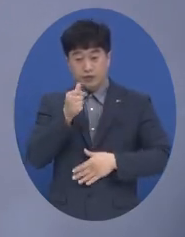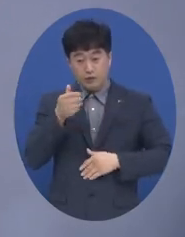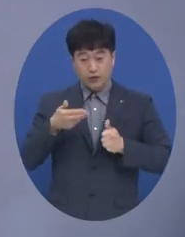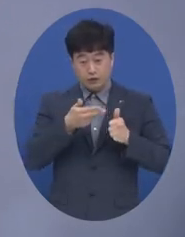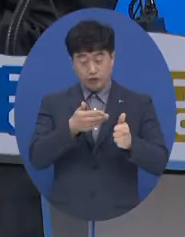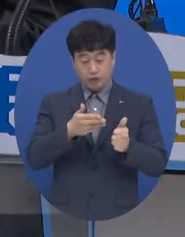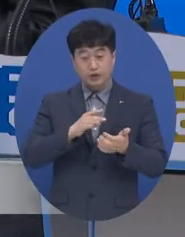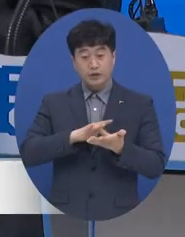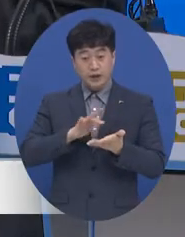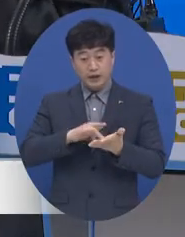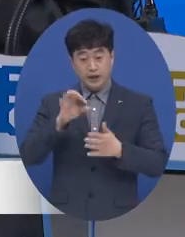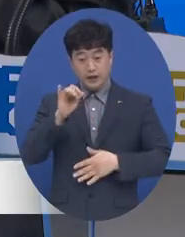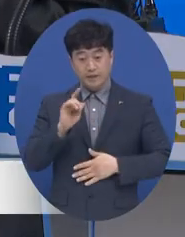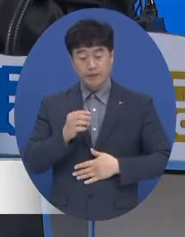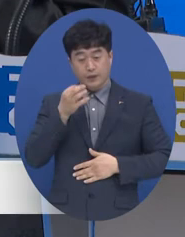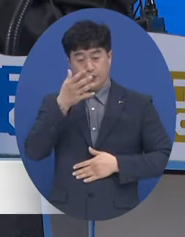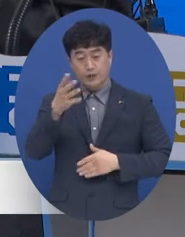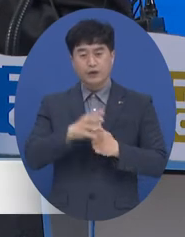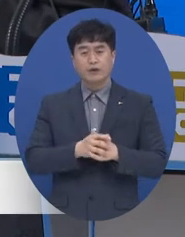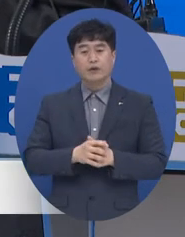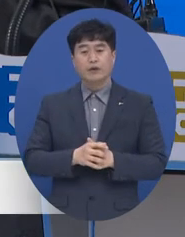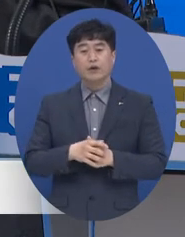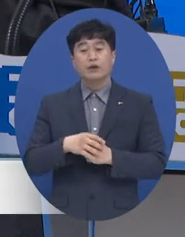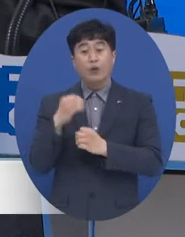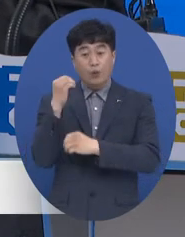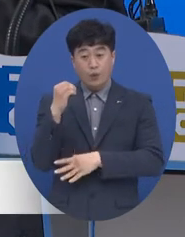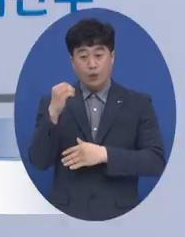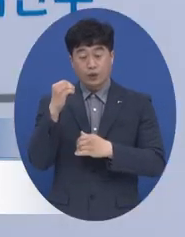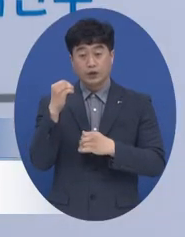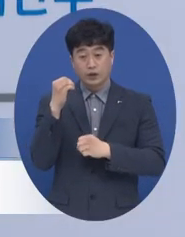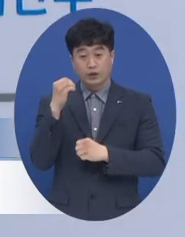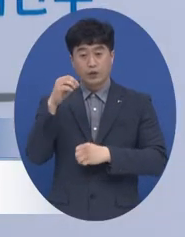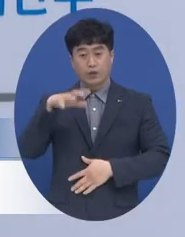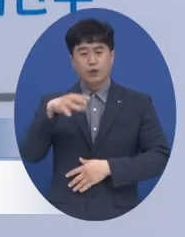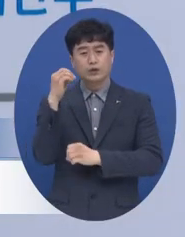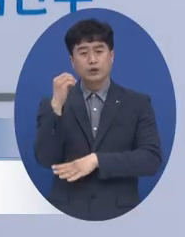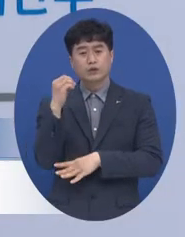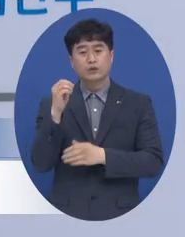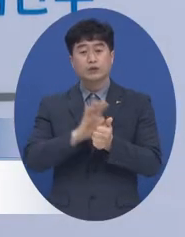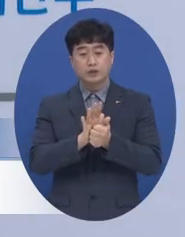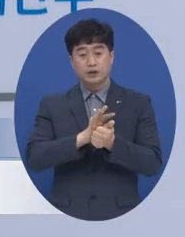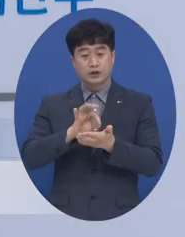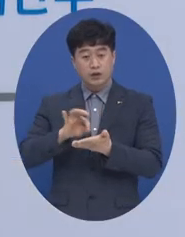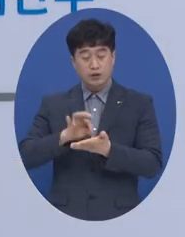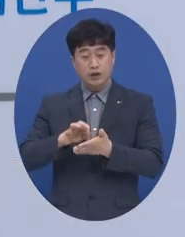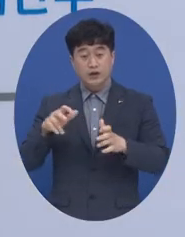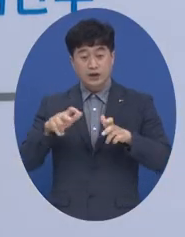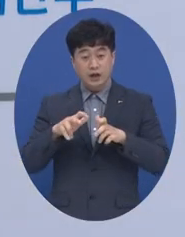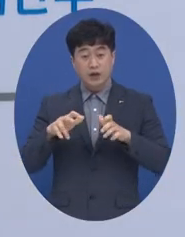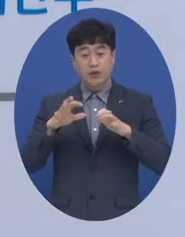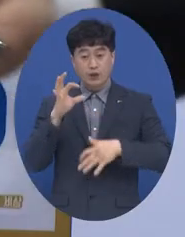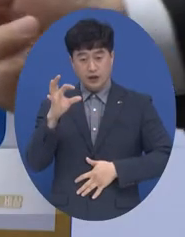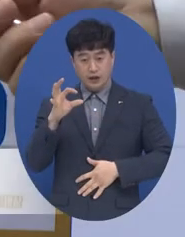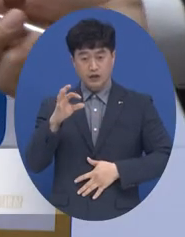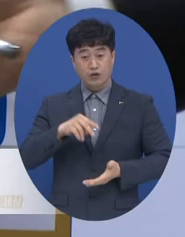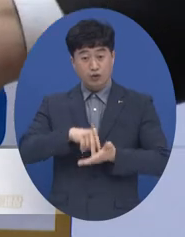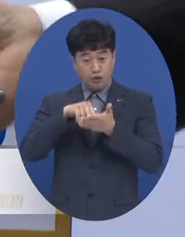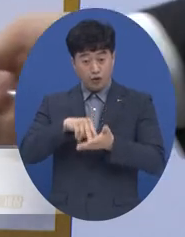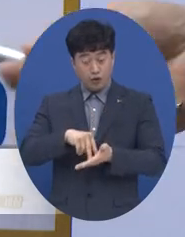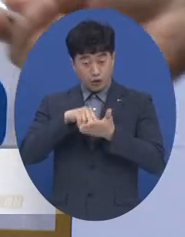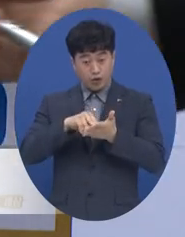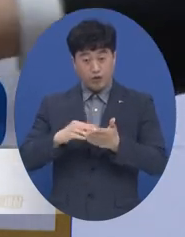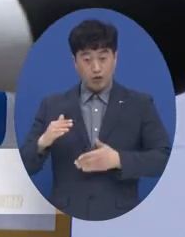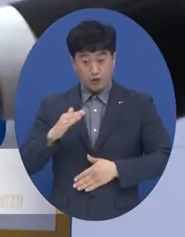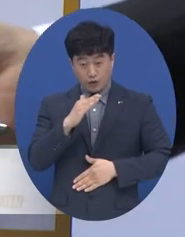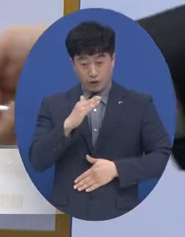선보입니다 편의시설 스마트 앱 은 위치기반 서비스를 활용해 장애인 화장실 과 경사로 승강기 등의 유모와